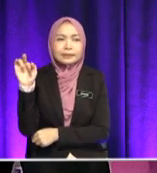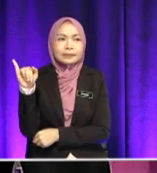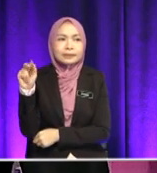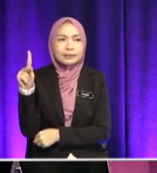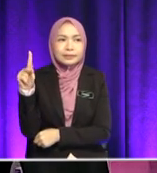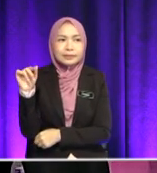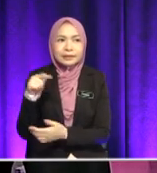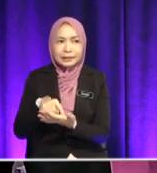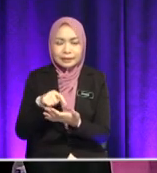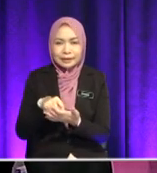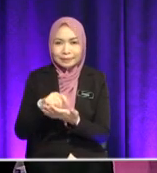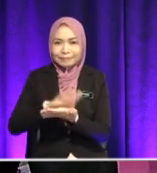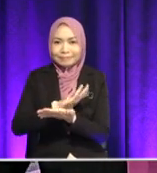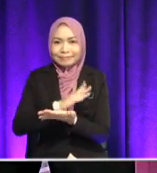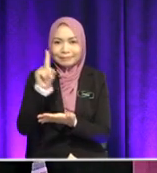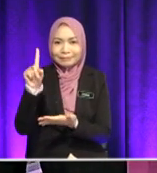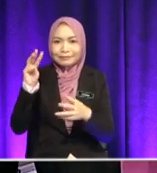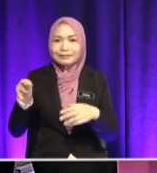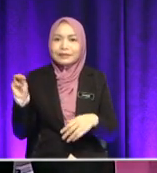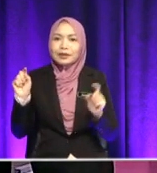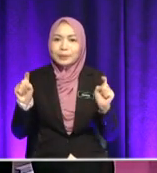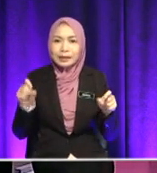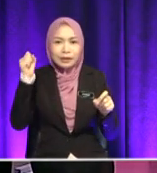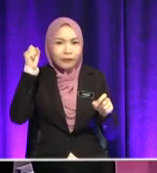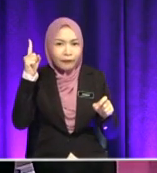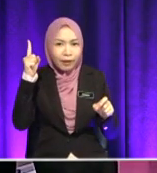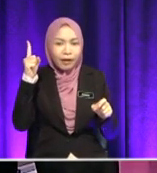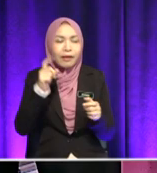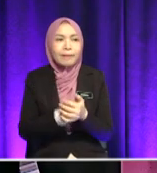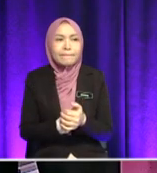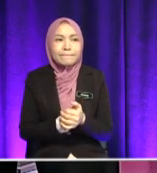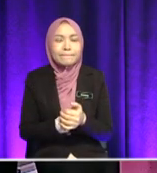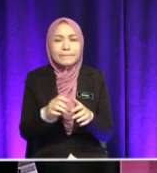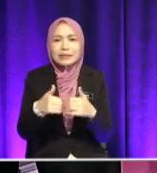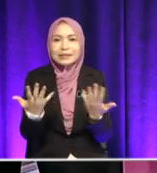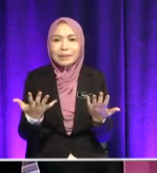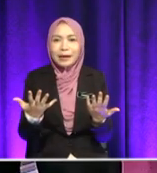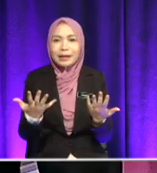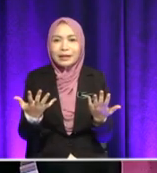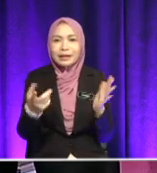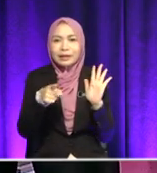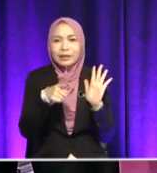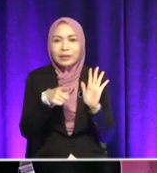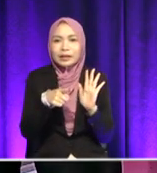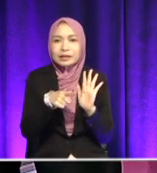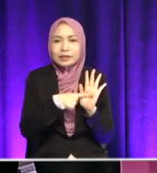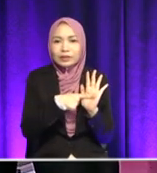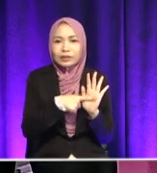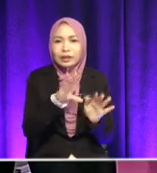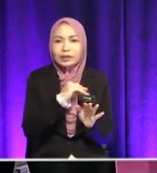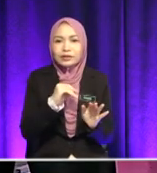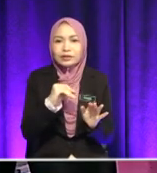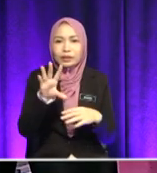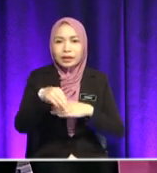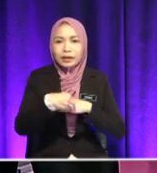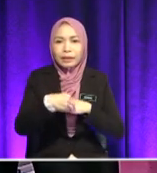kata satu Pastikan murid-murid semua paham tentang operasi tambah tolak dan darat Matrix yang kedua untuk operasi kertas Duo